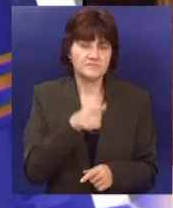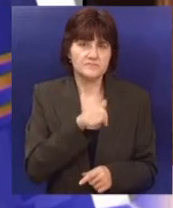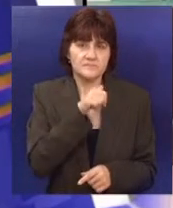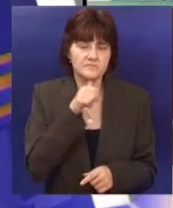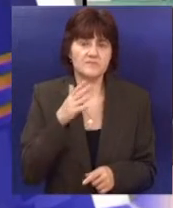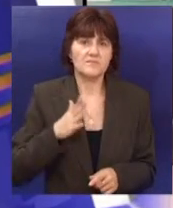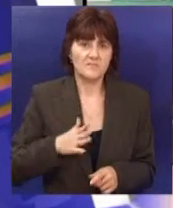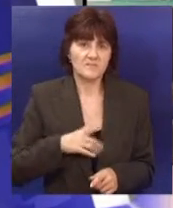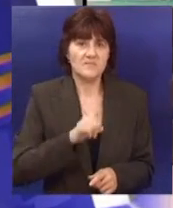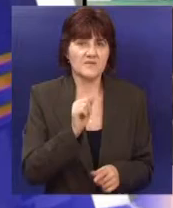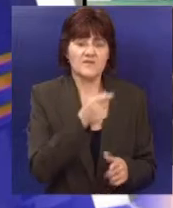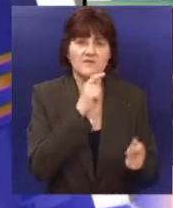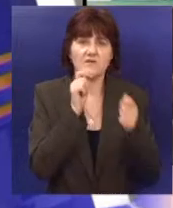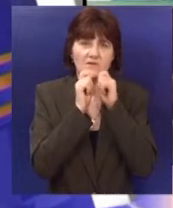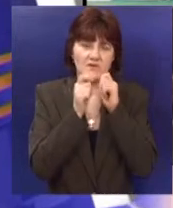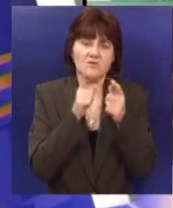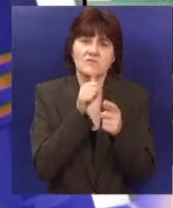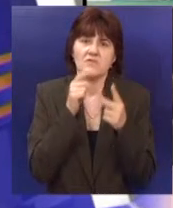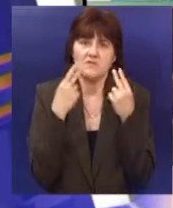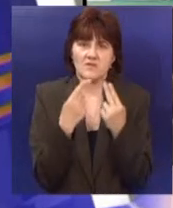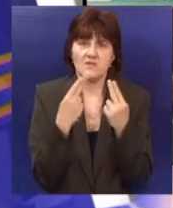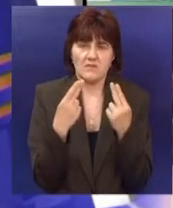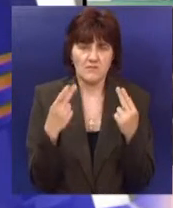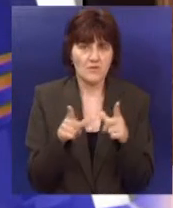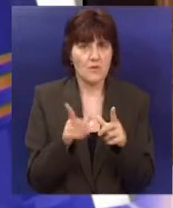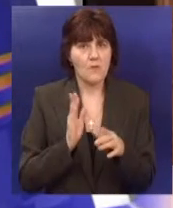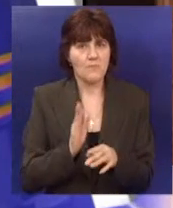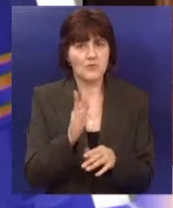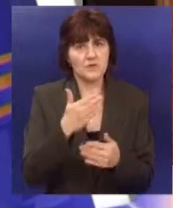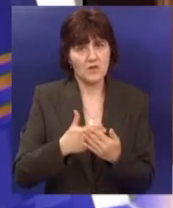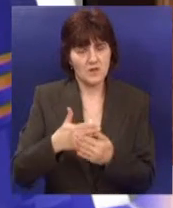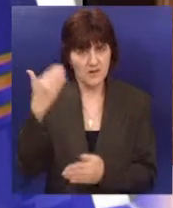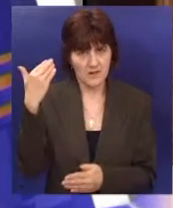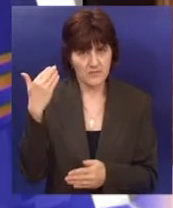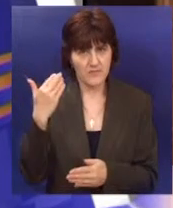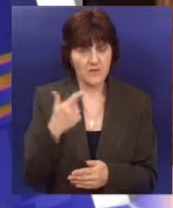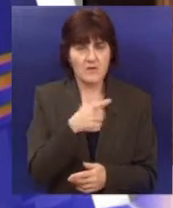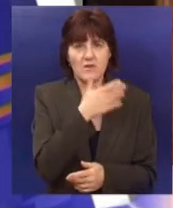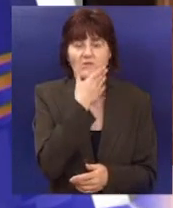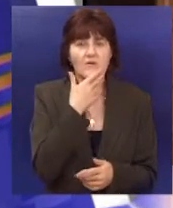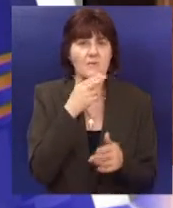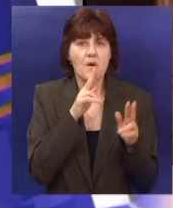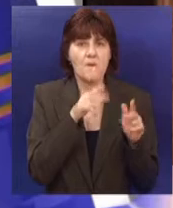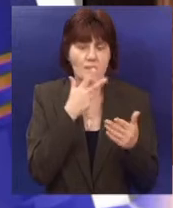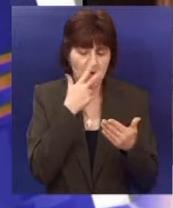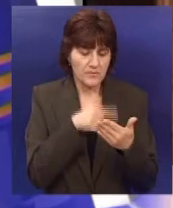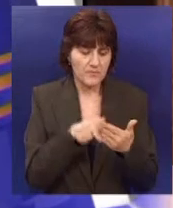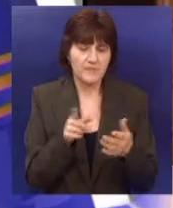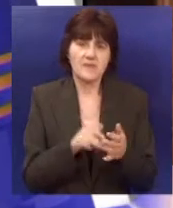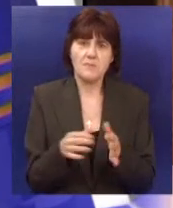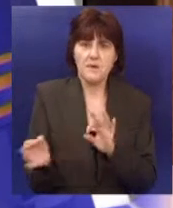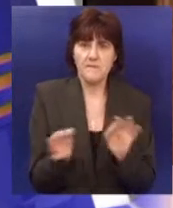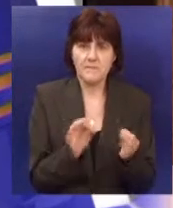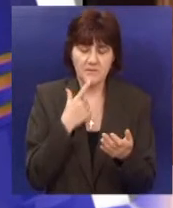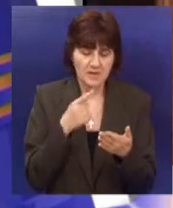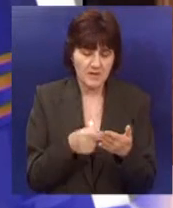potpuno neprimereno. Usvajaju se tu tačke dnevnog reda koje su od vitalnog značaja za budućnost grada, a faktički nemate mogućnost da ih pregledate,